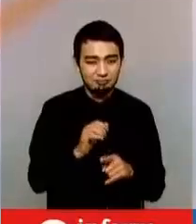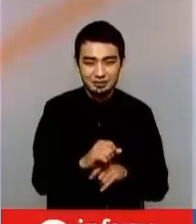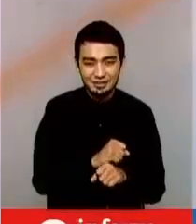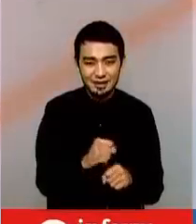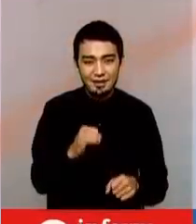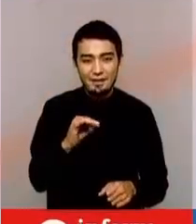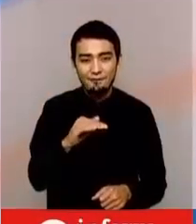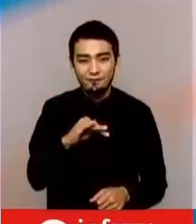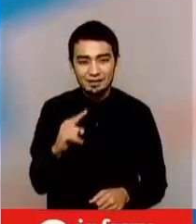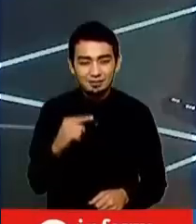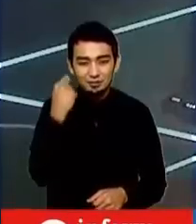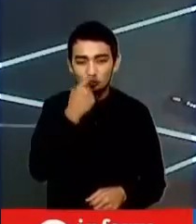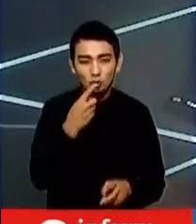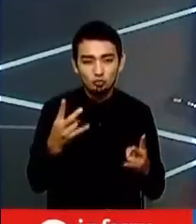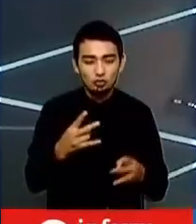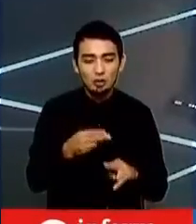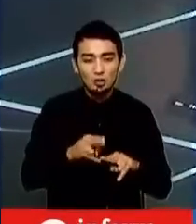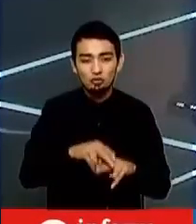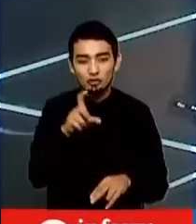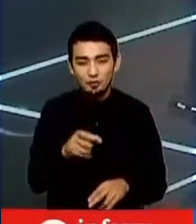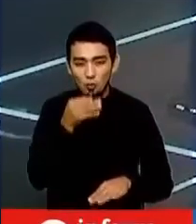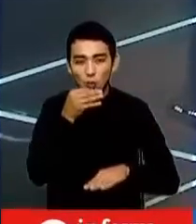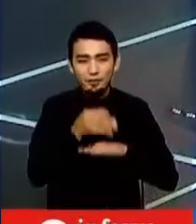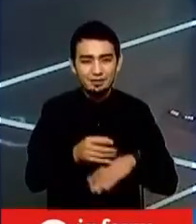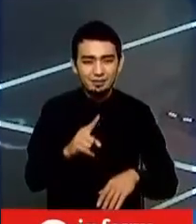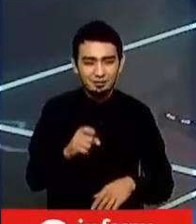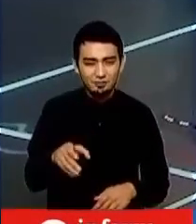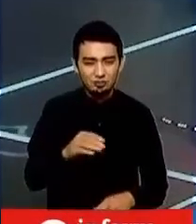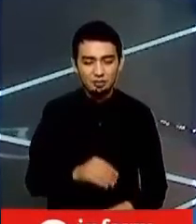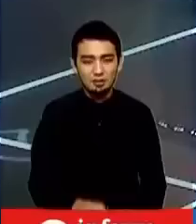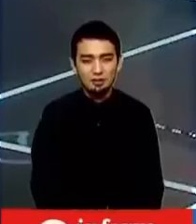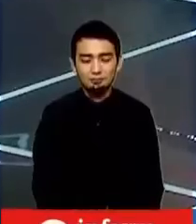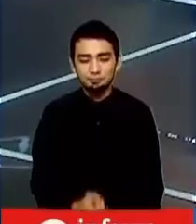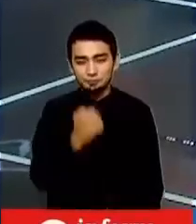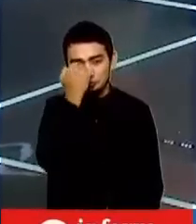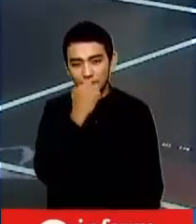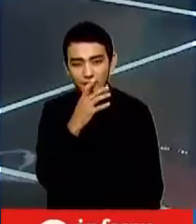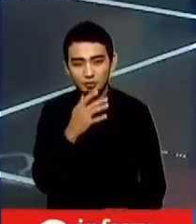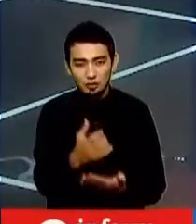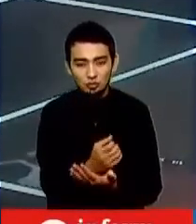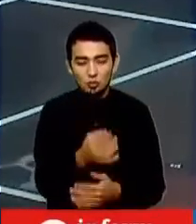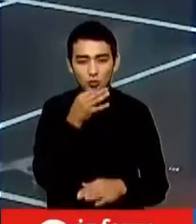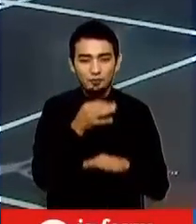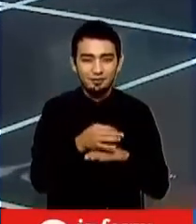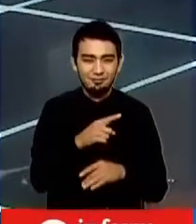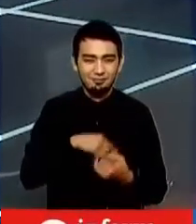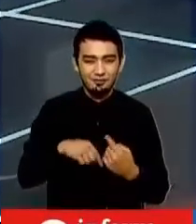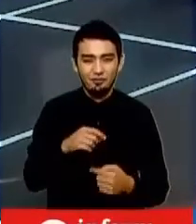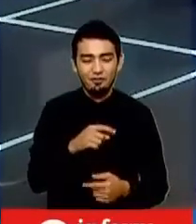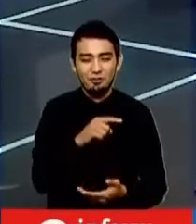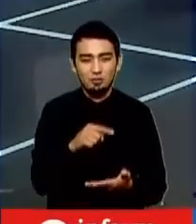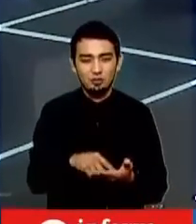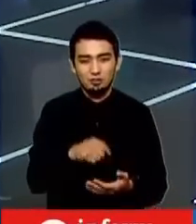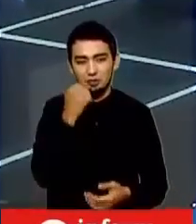здесь человек, который за них отвечает. Спасибо, Шангл, что пришли и нашли время и ответили на наши вопросы. Всегда,